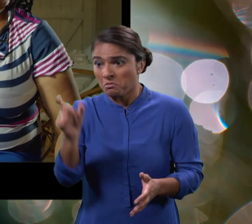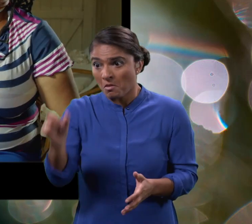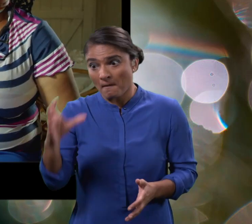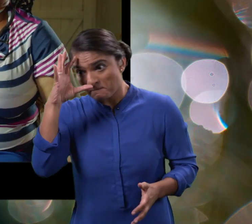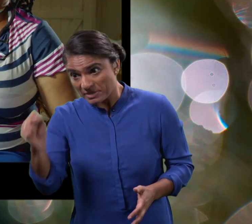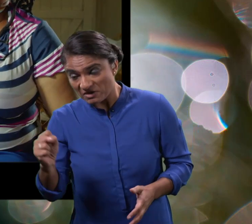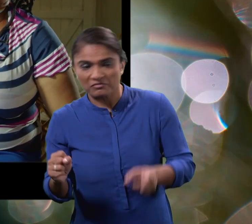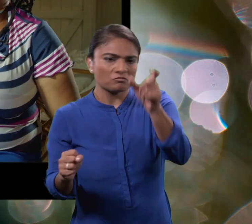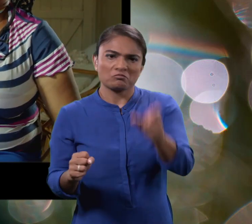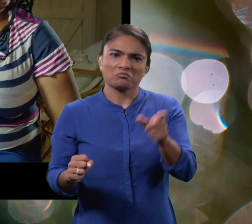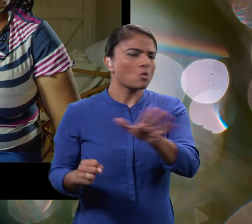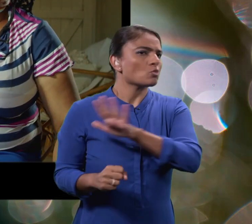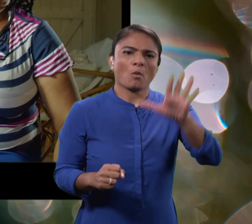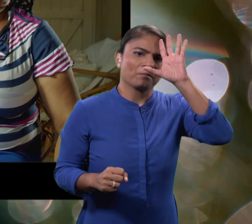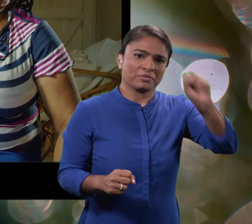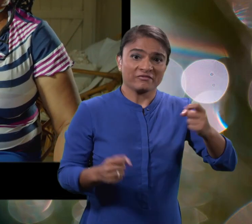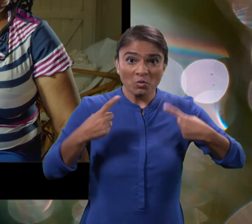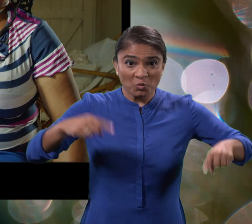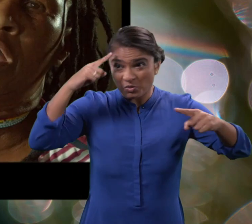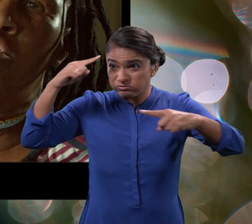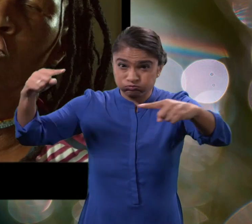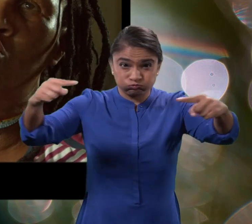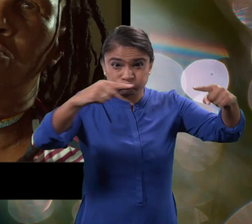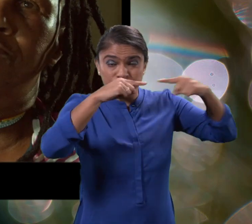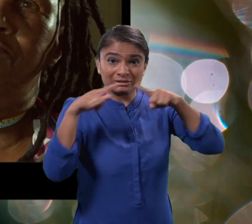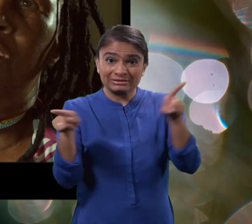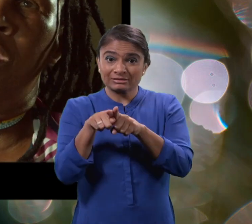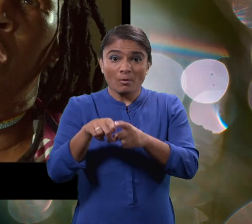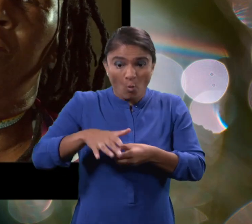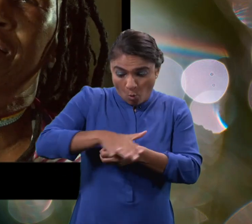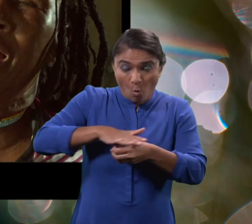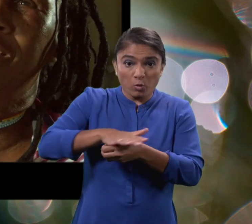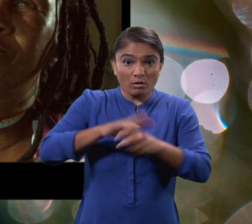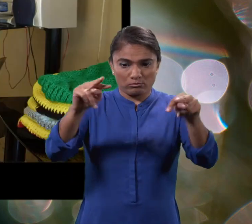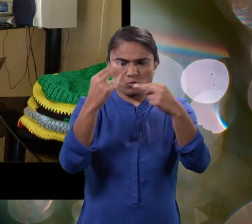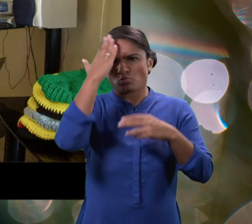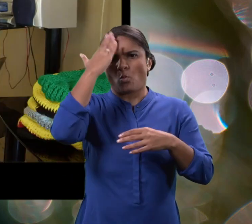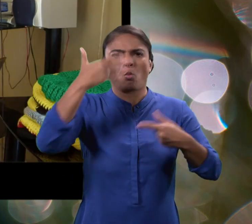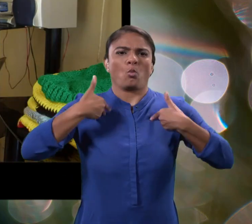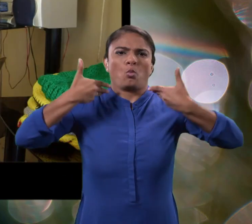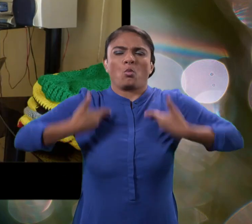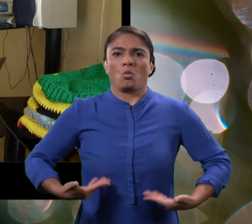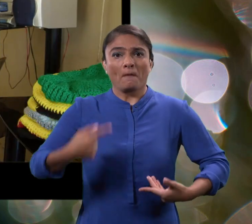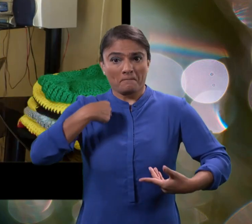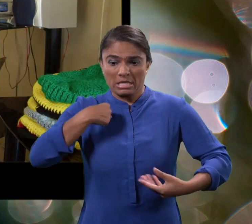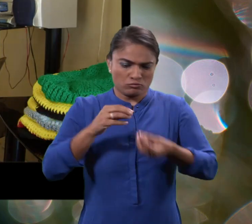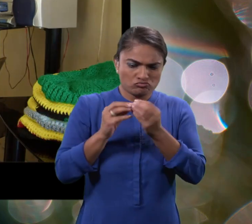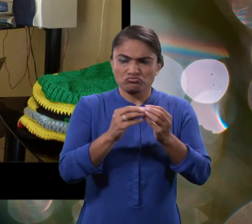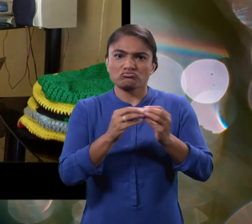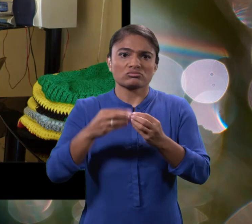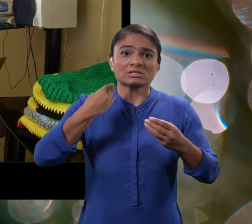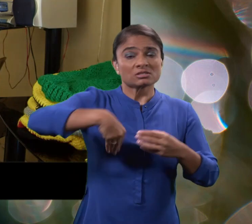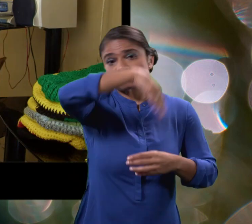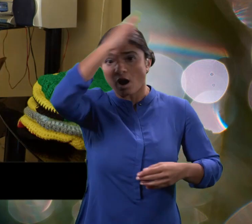akholelwe, omnye angakholelwa, asicinga okufanayo. Kaloku apha ekuhlaleni into abayaziyo ngam inye